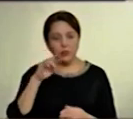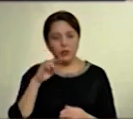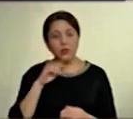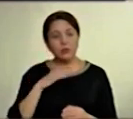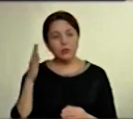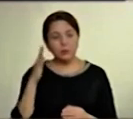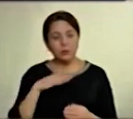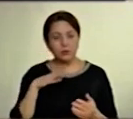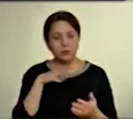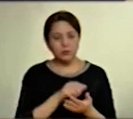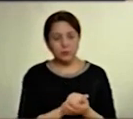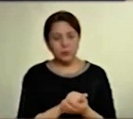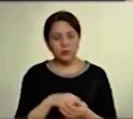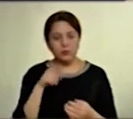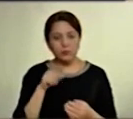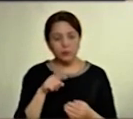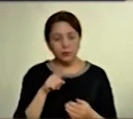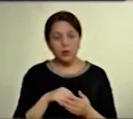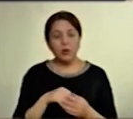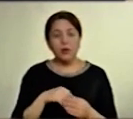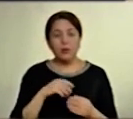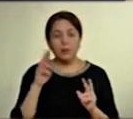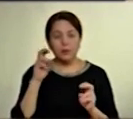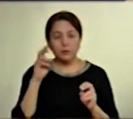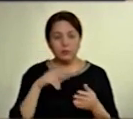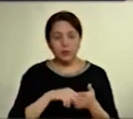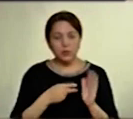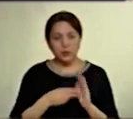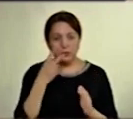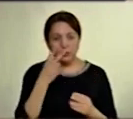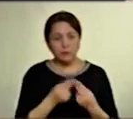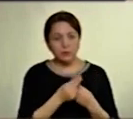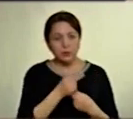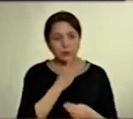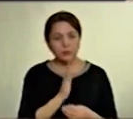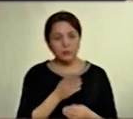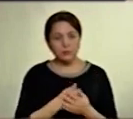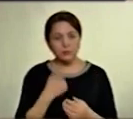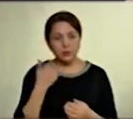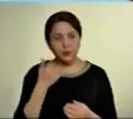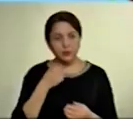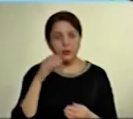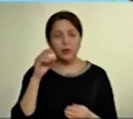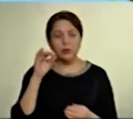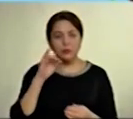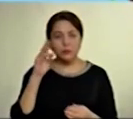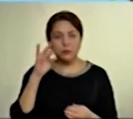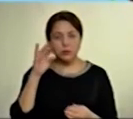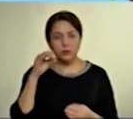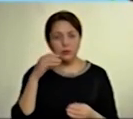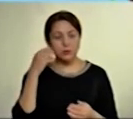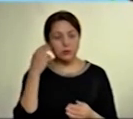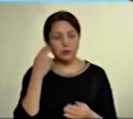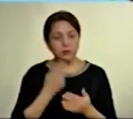Va ushbu mavzumizni quyidagi reja asosida ko'rib chiqsak. Birinchi, Yunonistonning qulashi, ikkinchi,